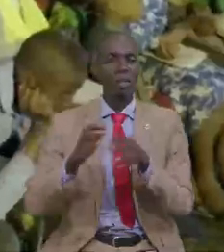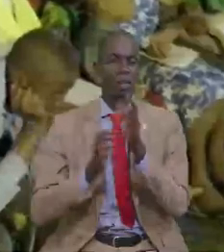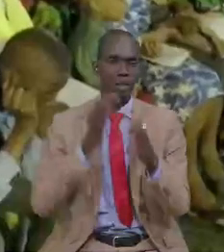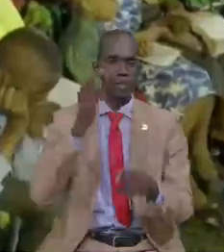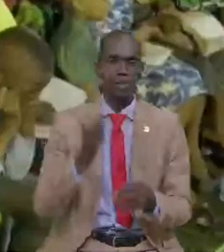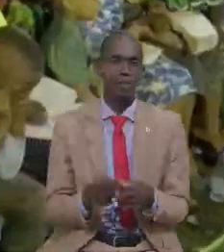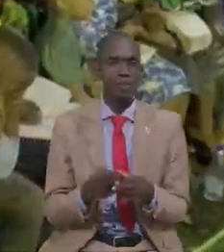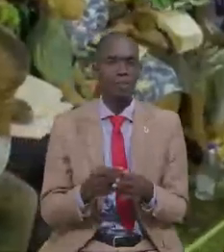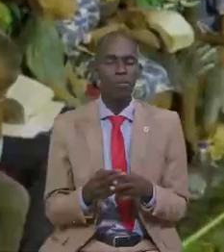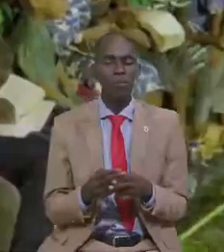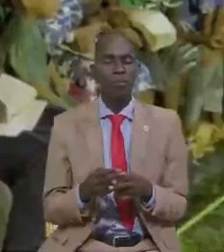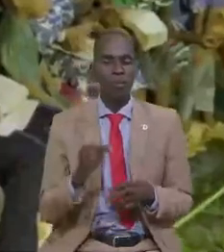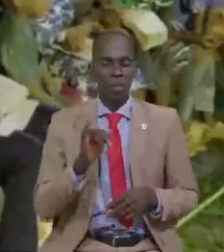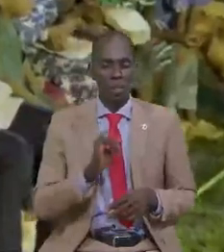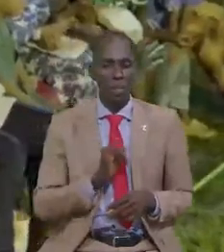de Jésus-Christ.